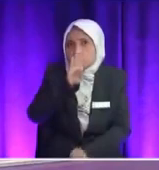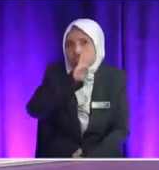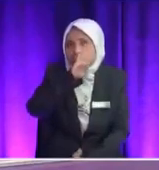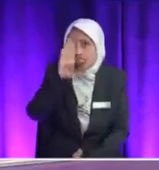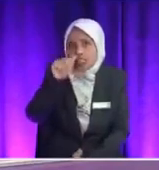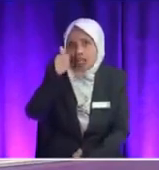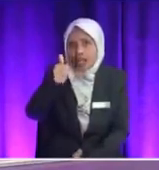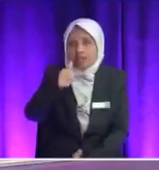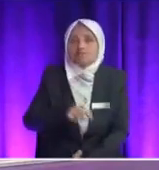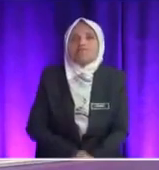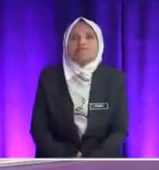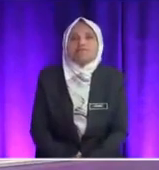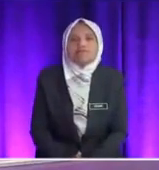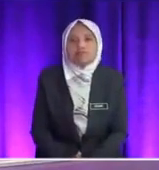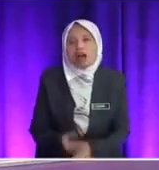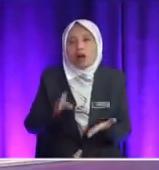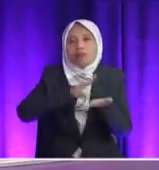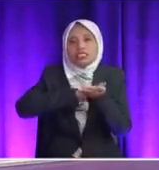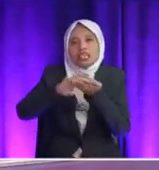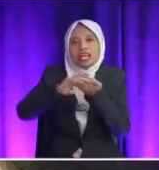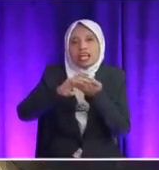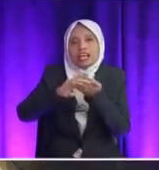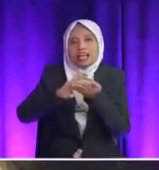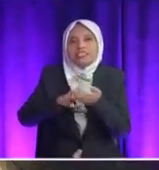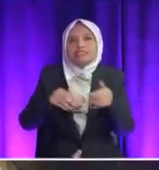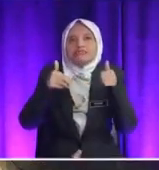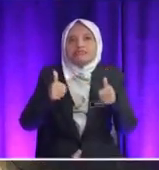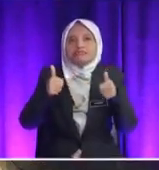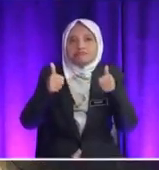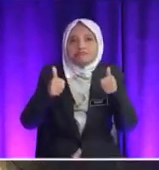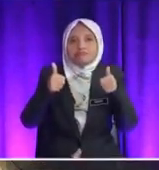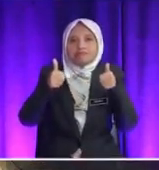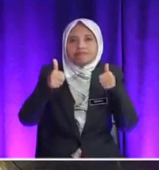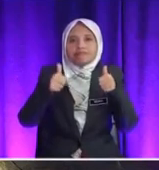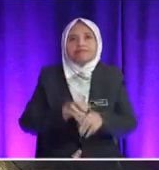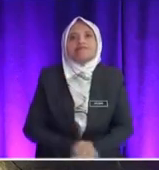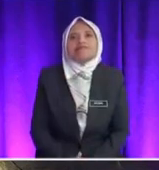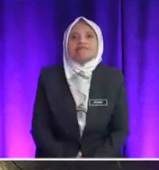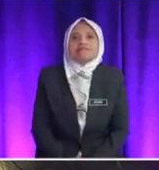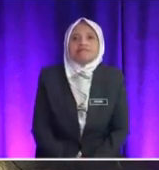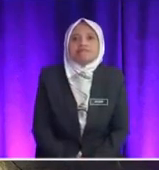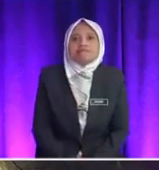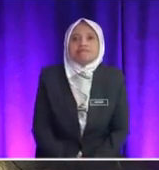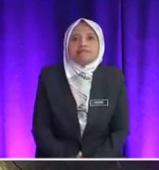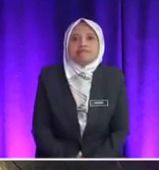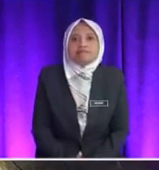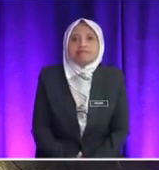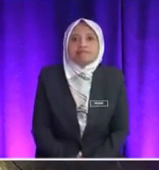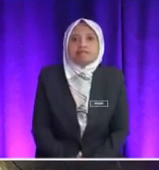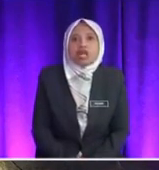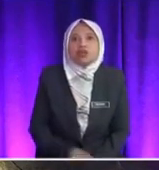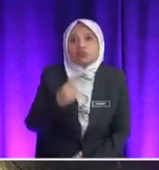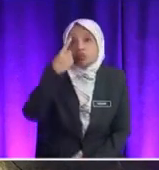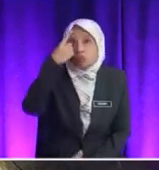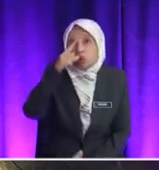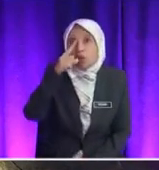hahaha bocah bersih racing uh Baiklah gizi bayi ini komponen